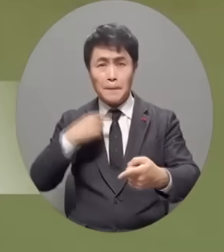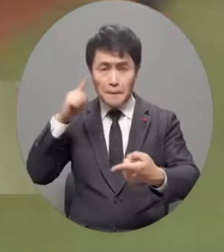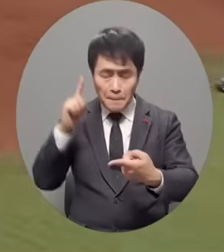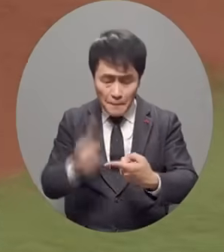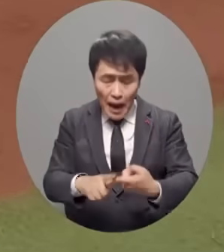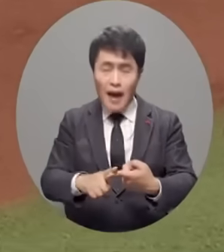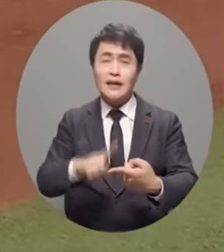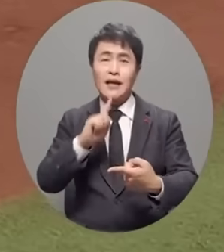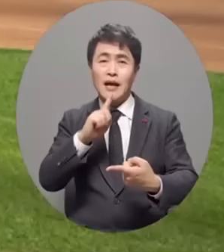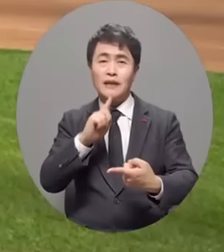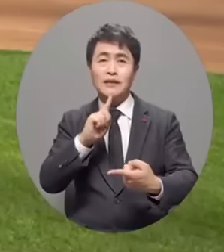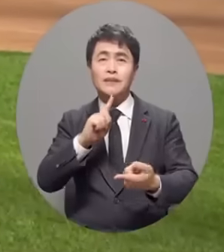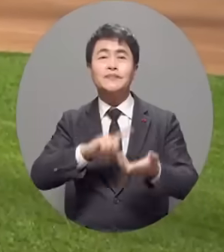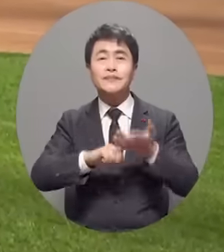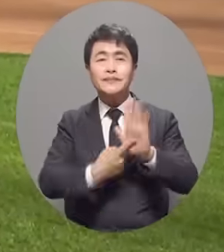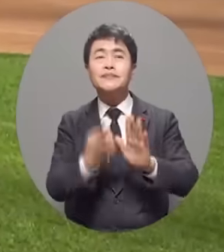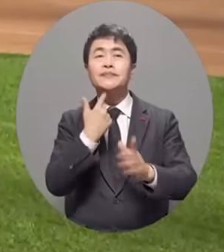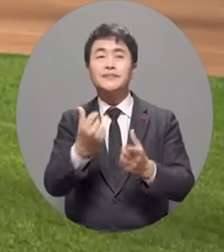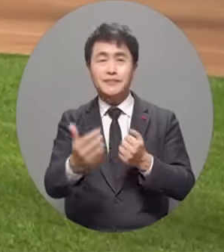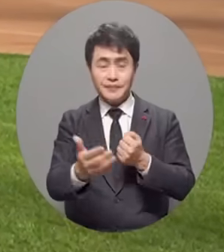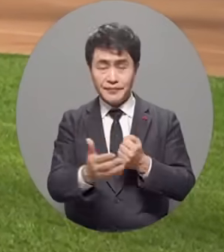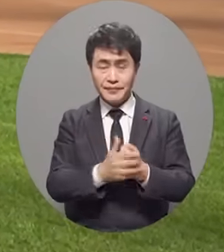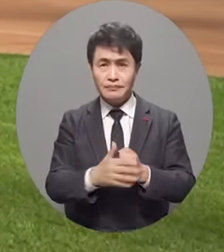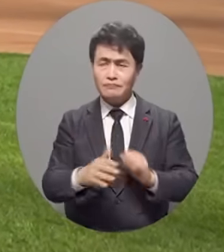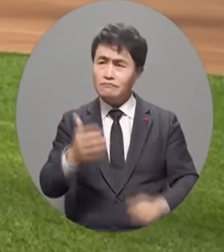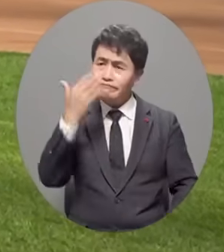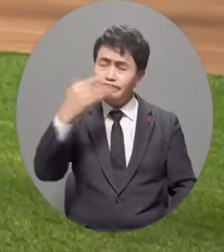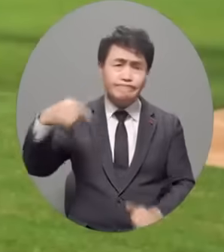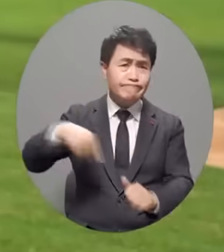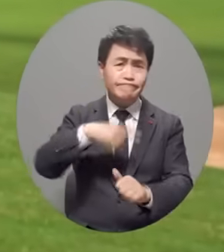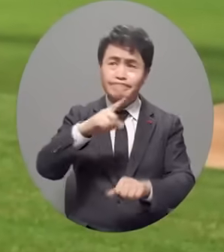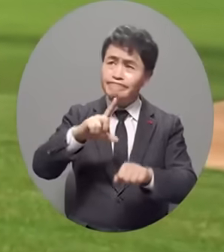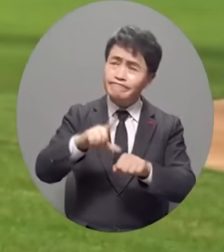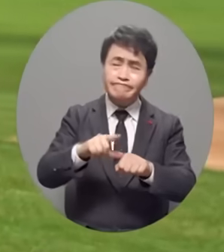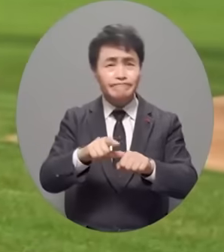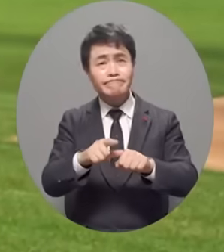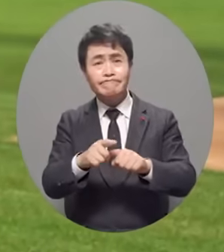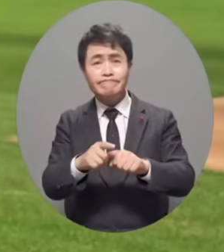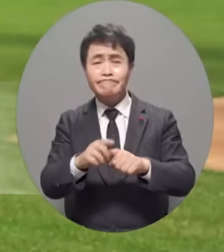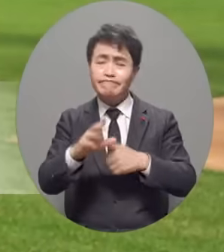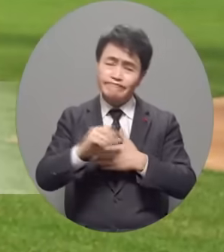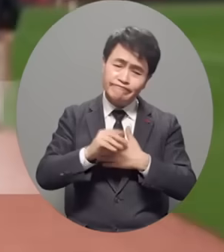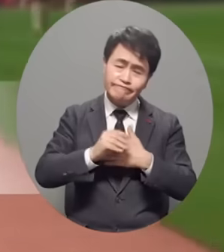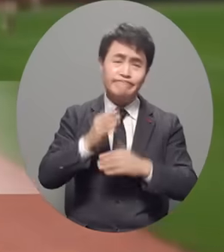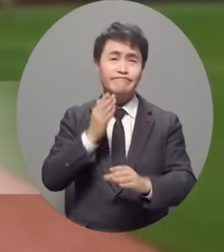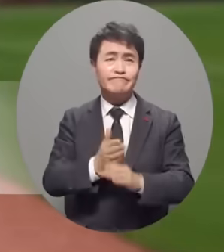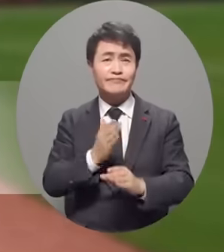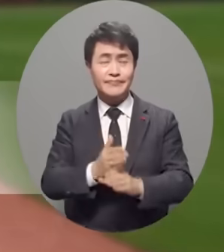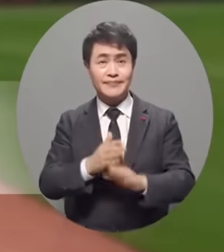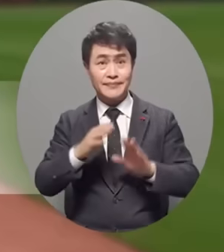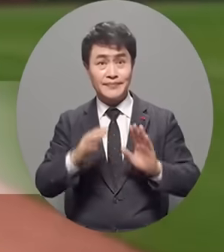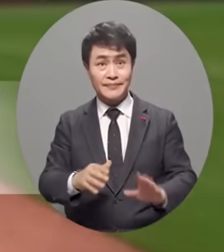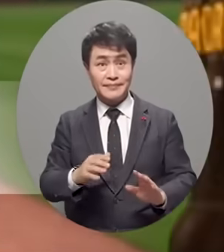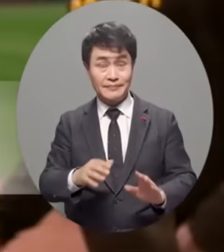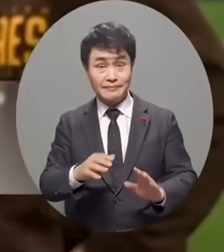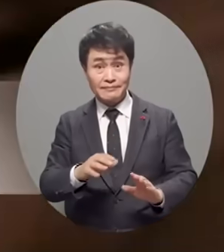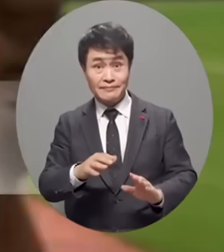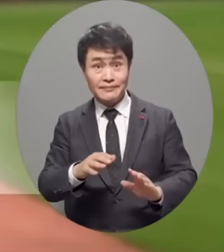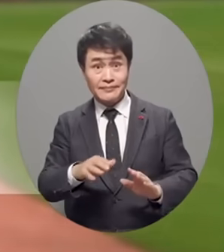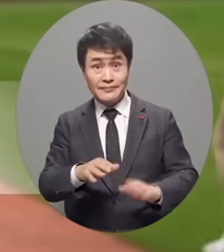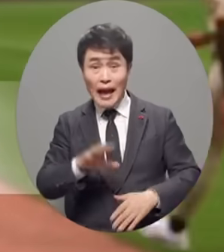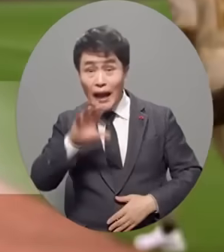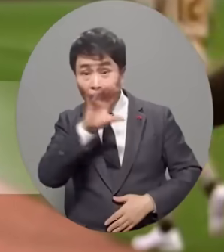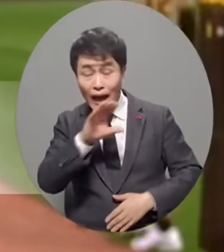전망을 이미 내놨었습니다. 낯선 환경과 시차 등 적응 과제가 남아있긴 하지만 스프링 캠프가 시작하기